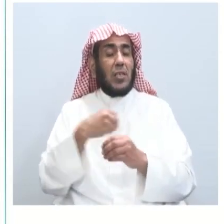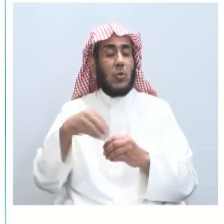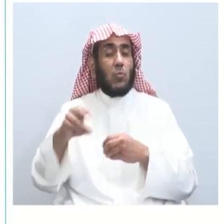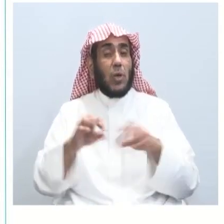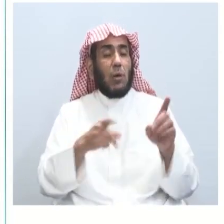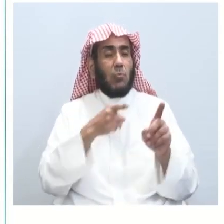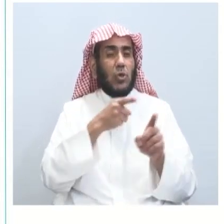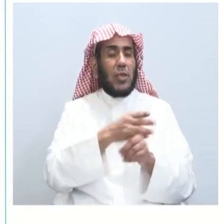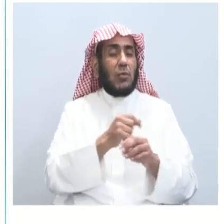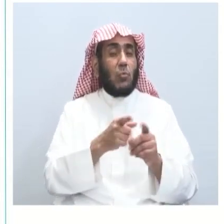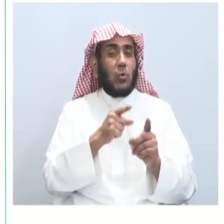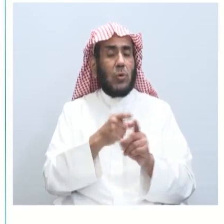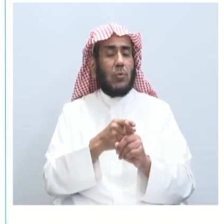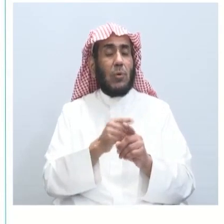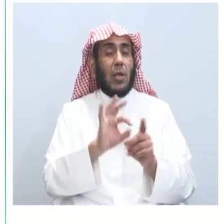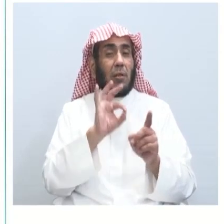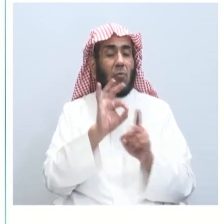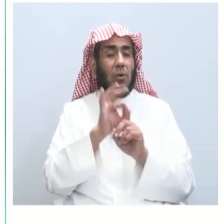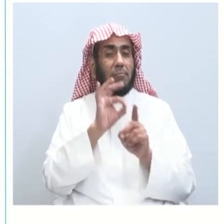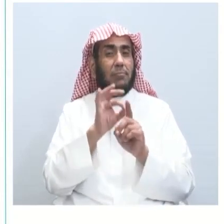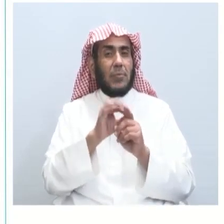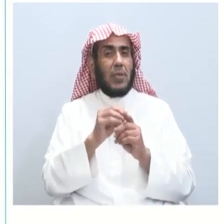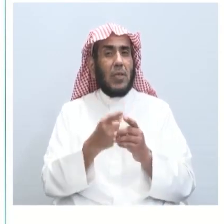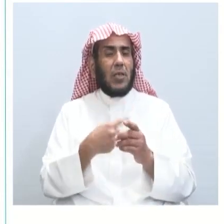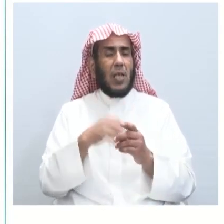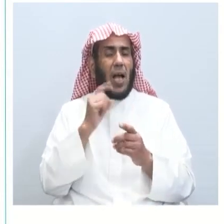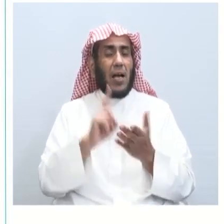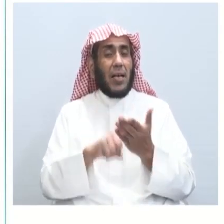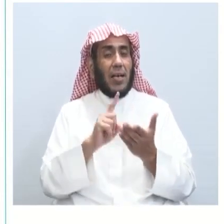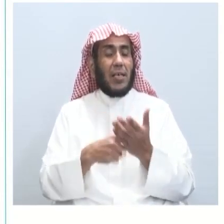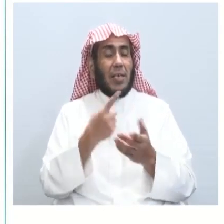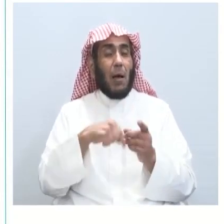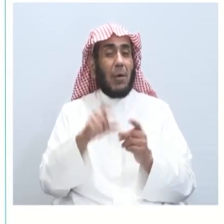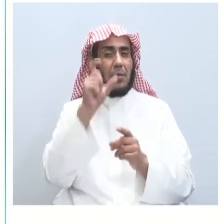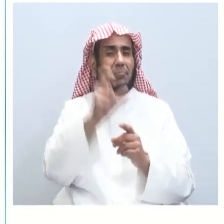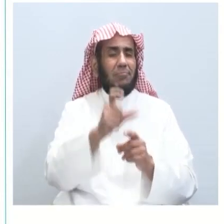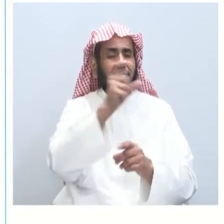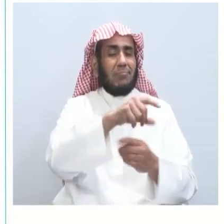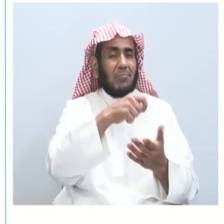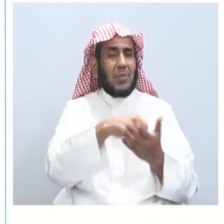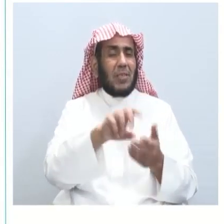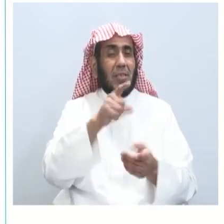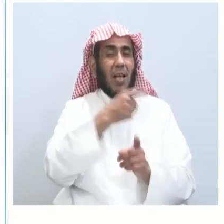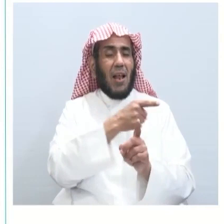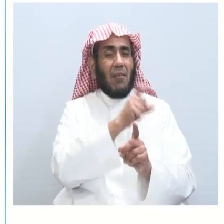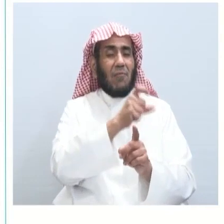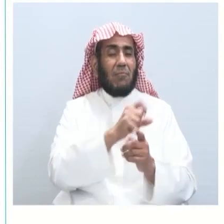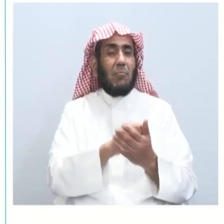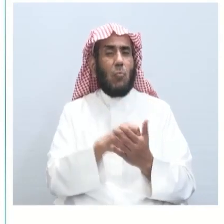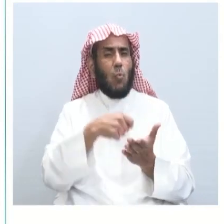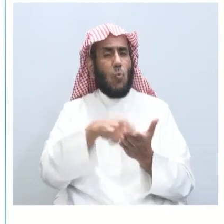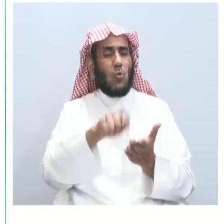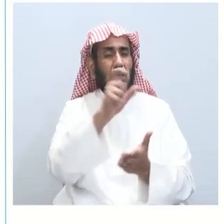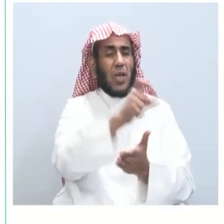عليهم وتكون هدفها هي اشباع او تحقيق رغبات و حاجات هؤلاء او